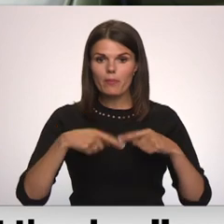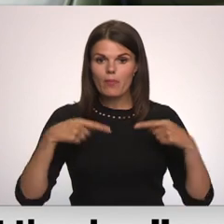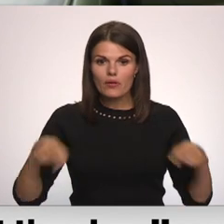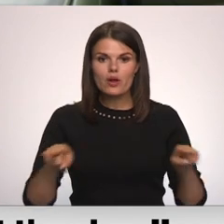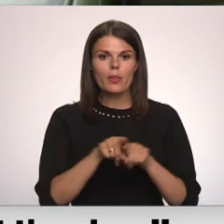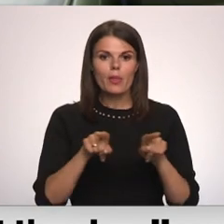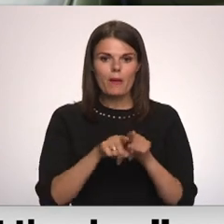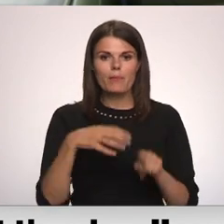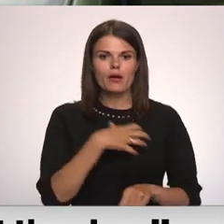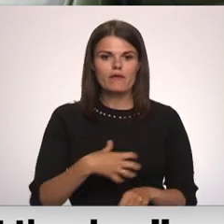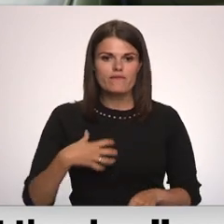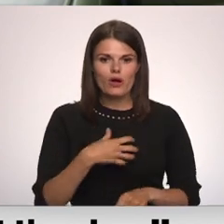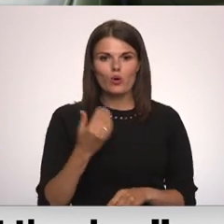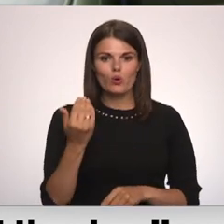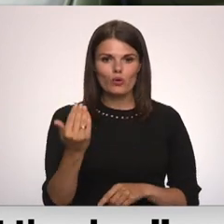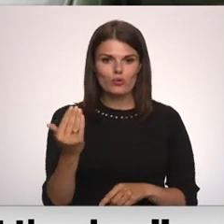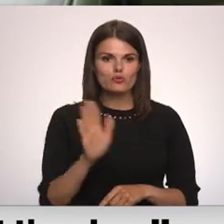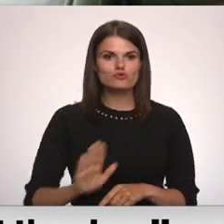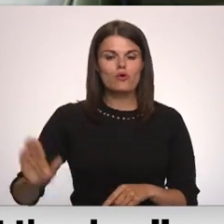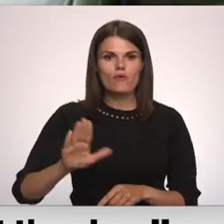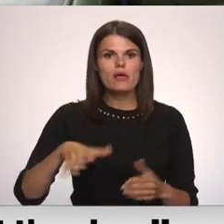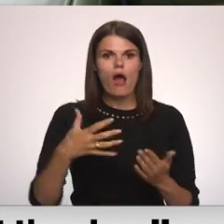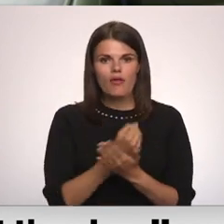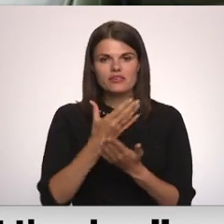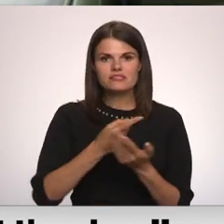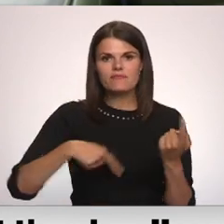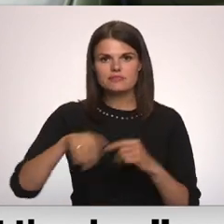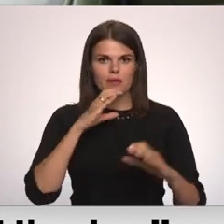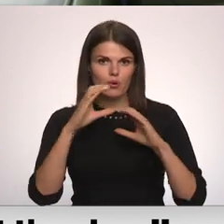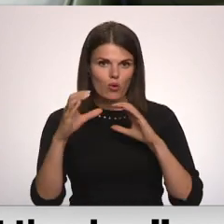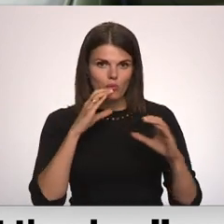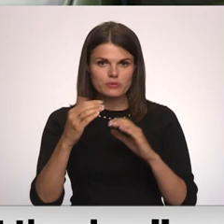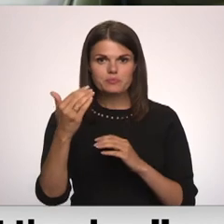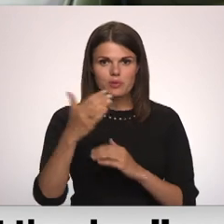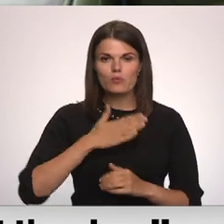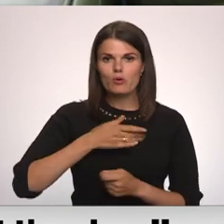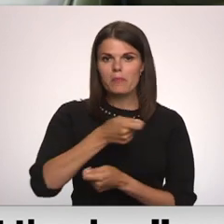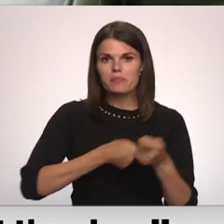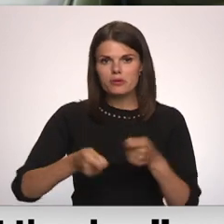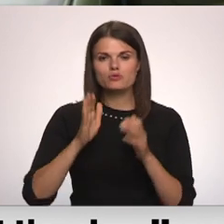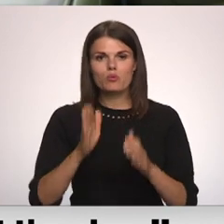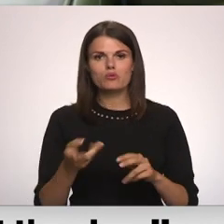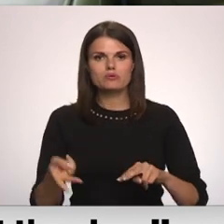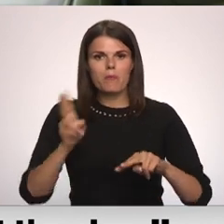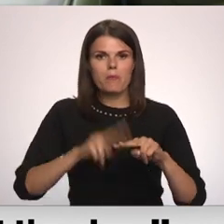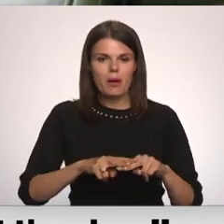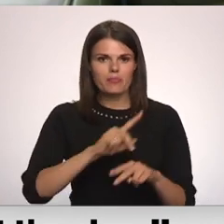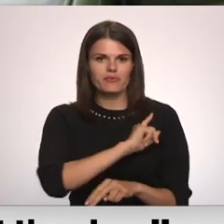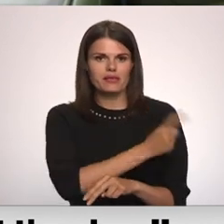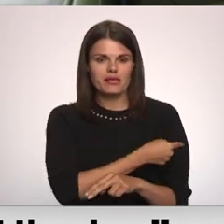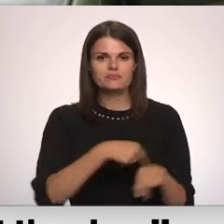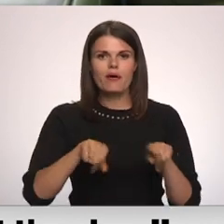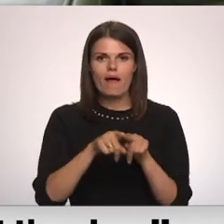ir vajadzīgs jūsu valstī. Ja mēs atradīsim savstarpējo saikni, mūsu un jūsu biznesam būs vēl papildu iespēja arī ekonomiskajā